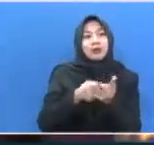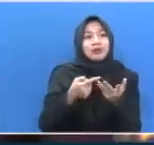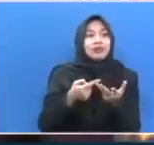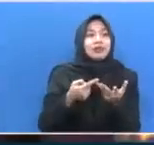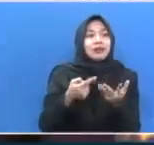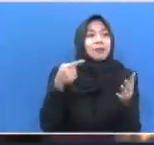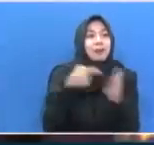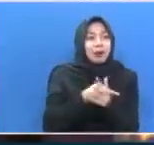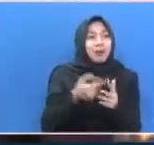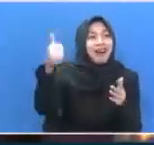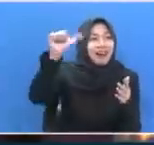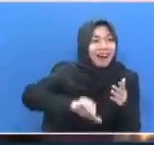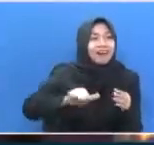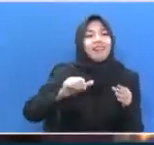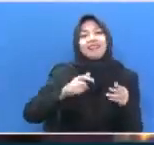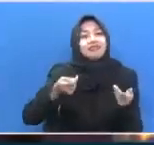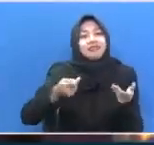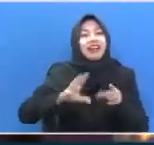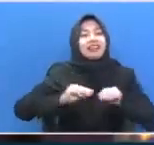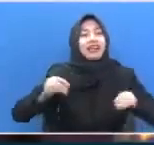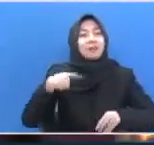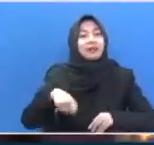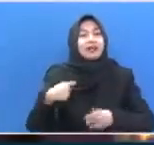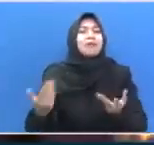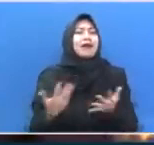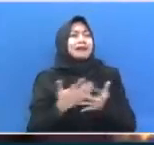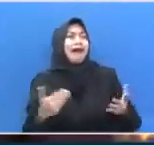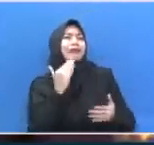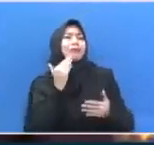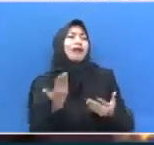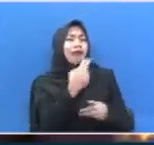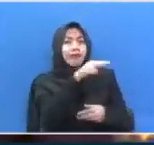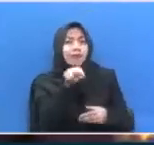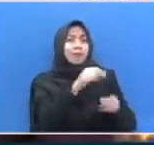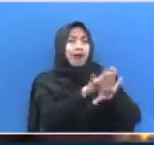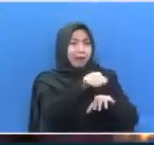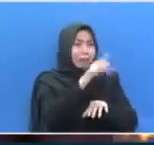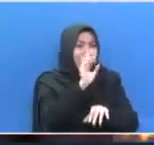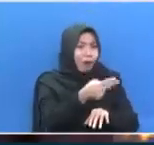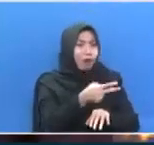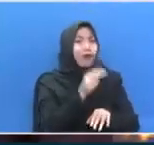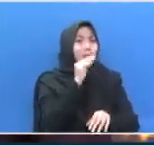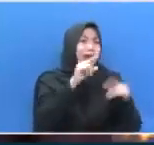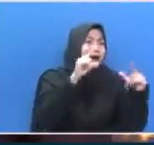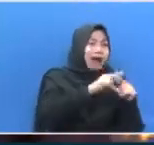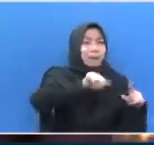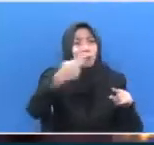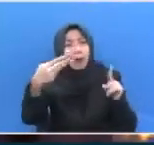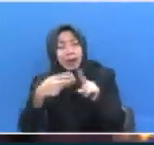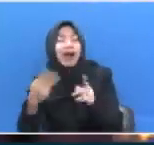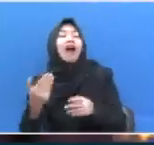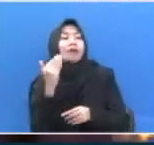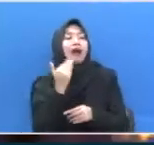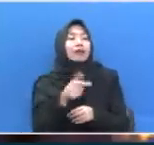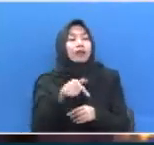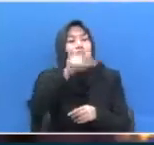kan juga membohongi dalil rakyat jadi rakyat kita ini sangat terbiasa dipertontonkan pada orkestrasi pada satu drama politik di mana elit itu